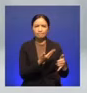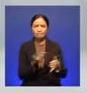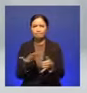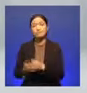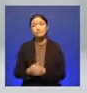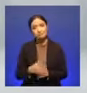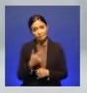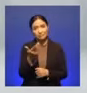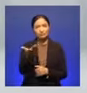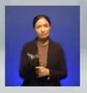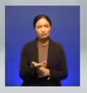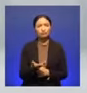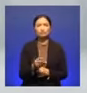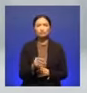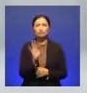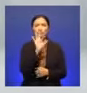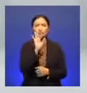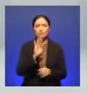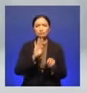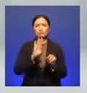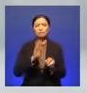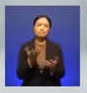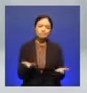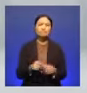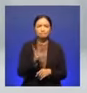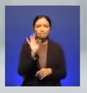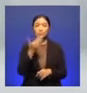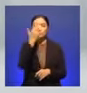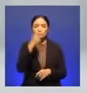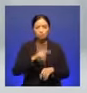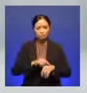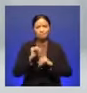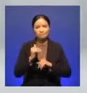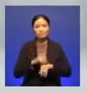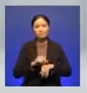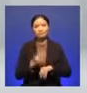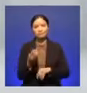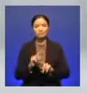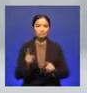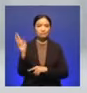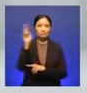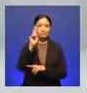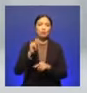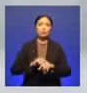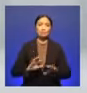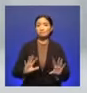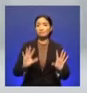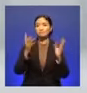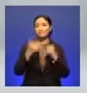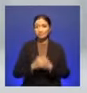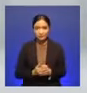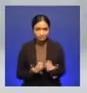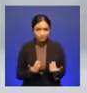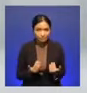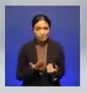ต้องขอเชิญบางท่านเท่านั้นนะคะเนื่องจากข้อจำกัดของเวลายังไงก็ตามเราก็จะเลิกภายในเที่ยงนี้นะคะเพราะฉะนั้นตอ